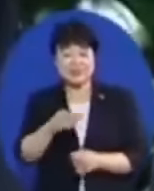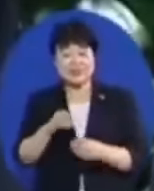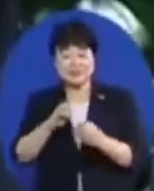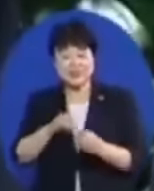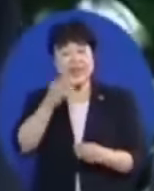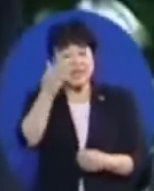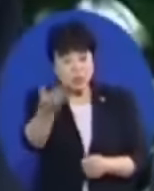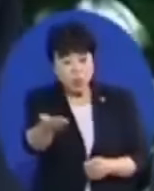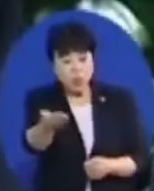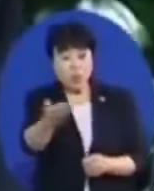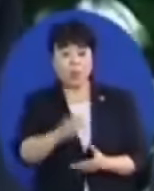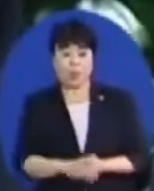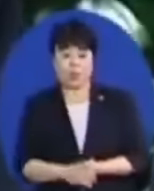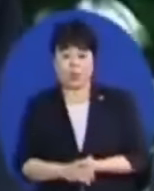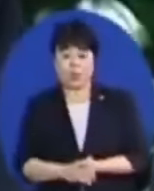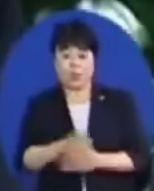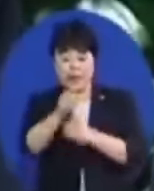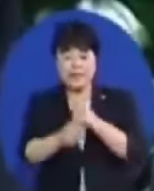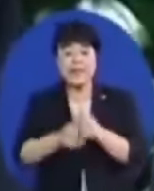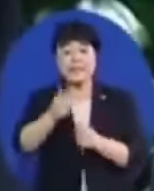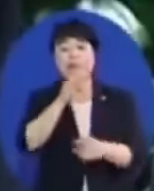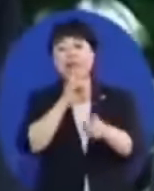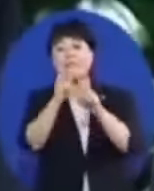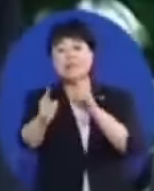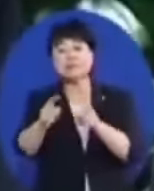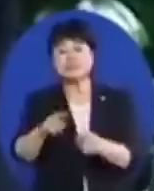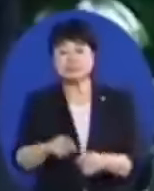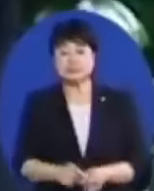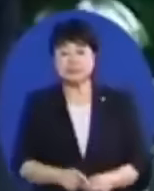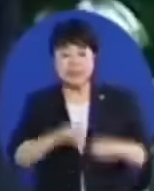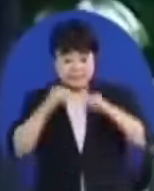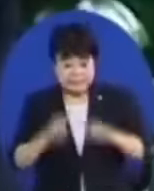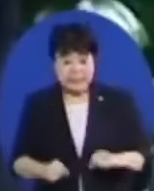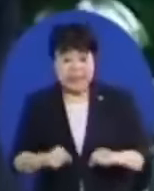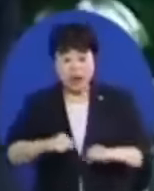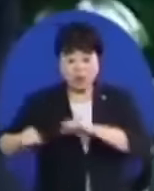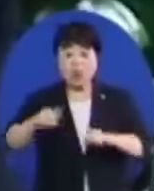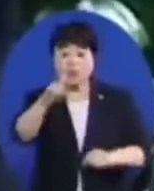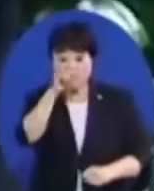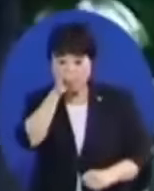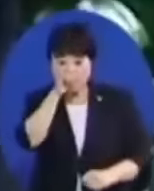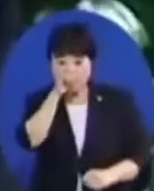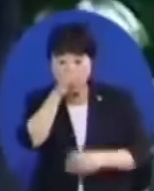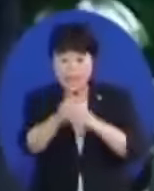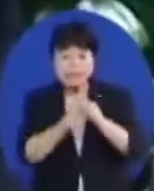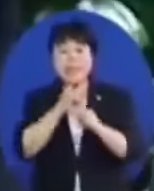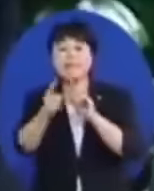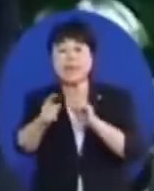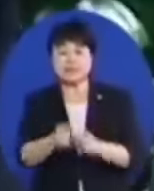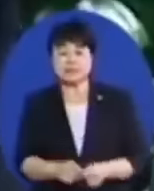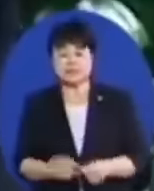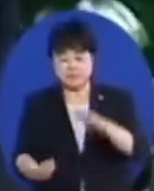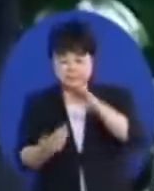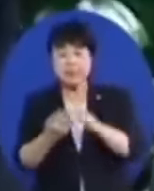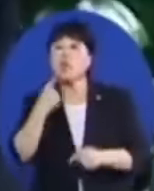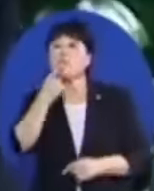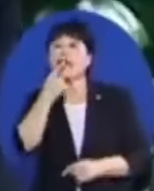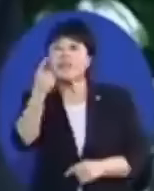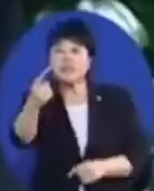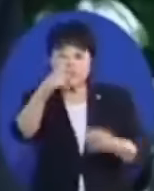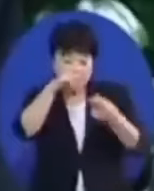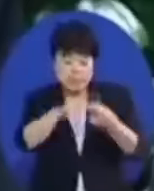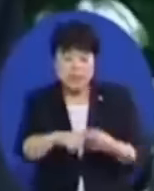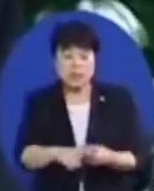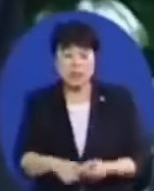전달하는 것입니다. 하나님의 말씀은 살았고 운동력이 있다고 말했는데 우리가 하나님의 말씀을 입으로 대언하면 그